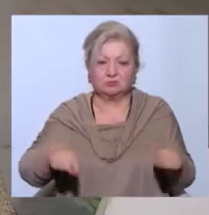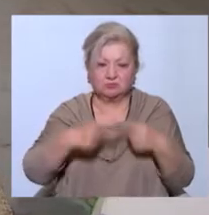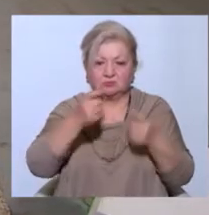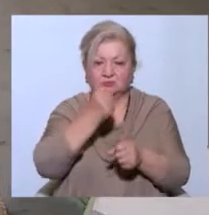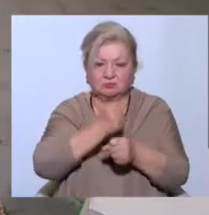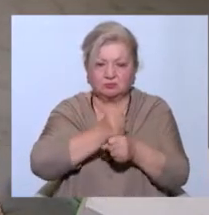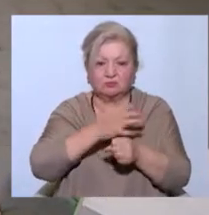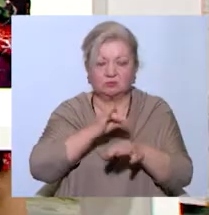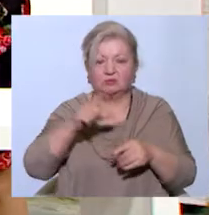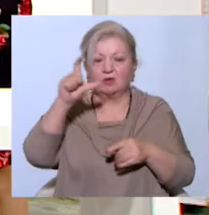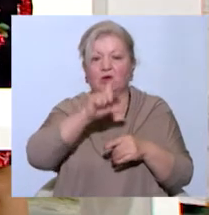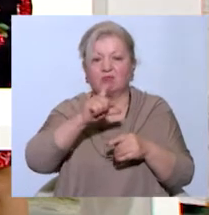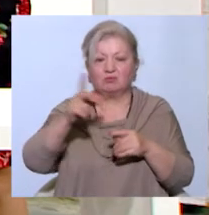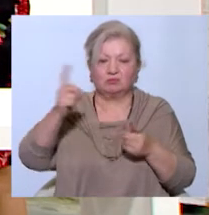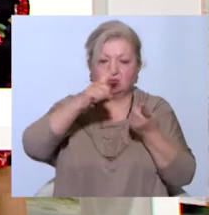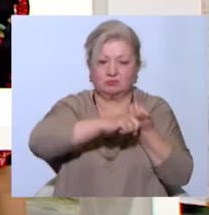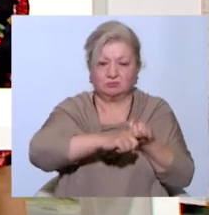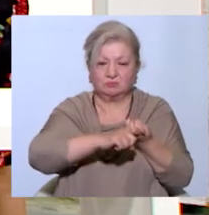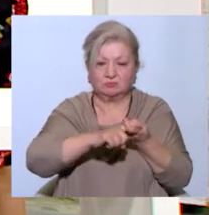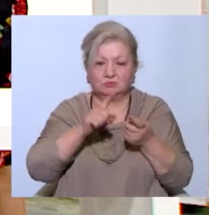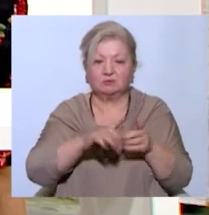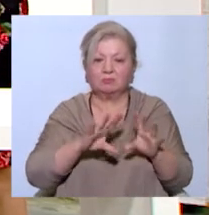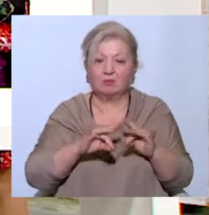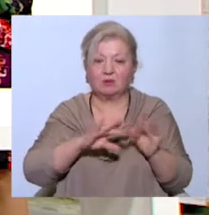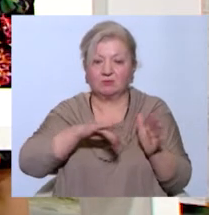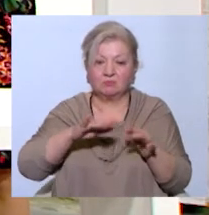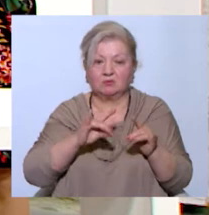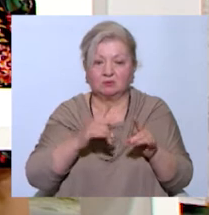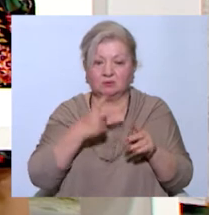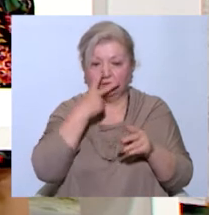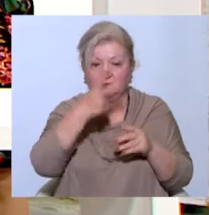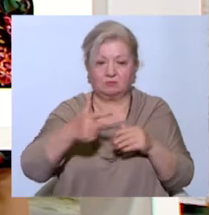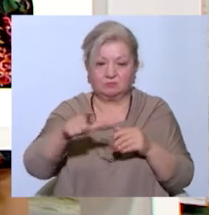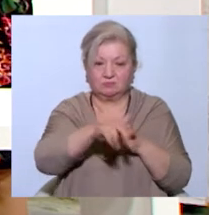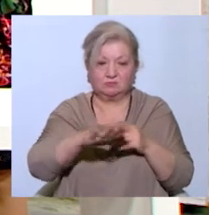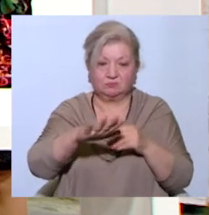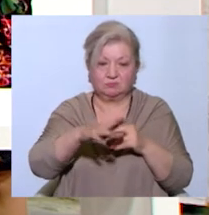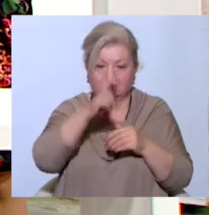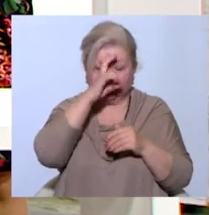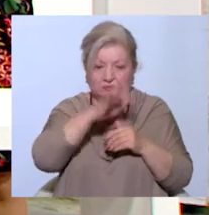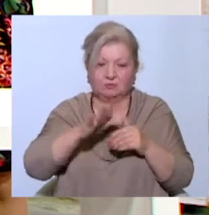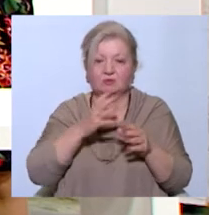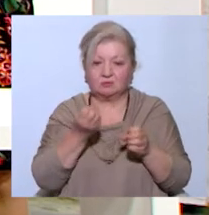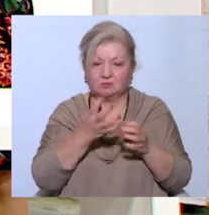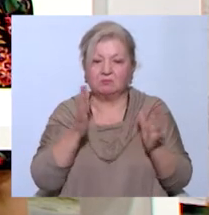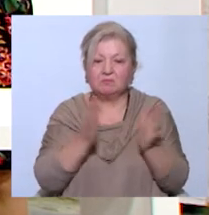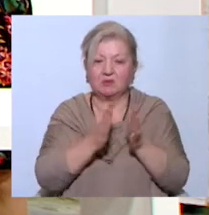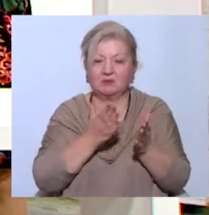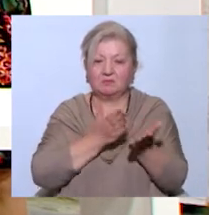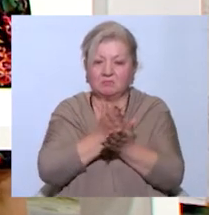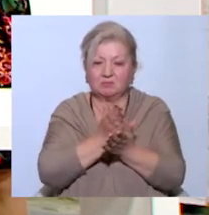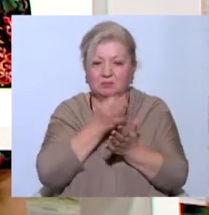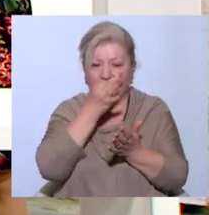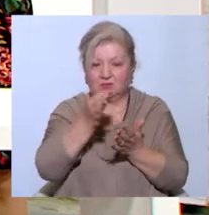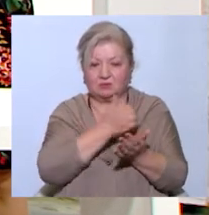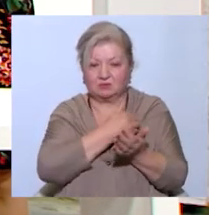გამოწვევა იყო ევროპელების მხრიდან. მაგრამ ვიდრე გადავიდოდე სწორედ ქვეყნის ტერიტორიის ათვისებაზე, ასევე პატარა მიმართულებით მე